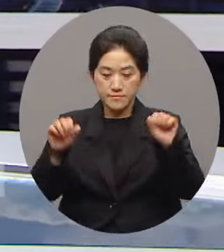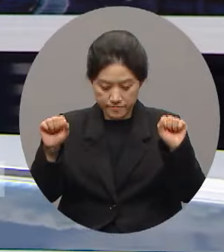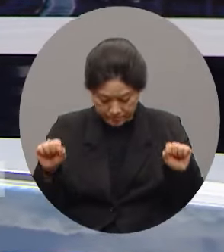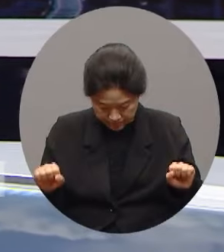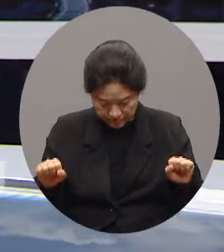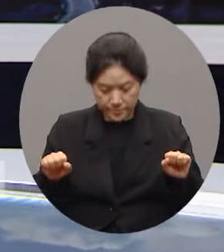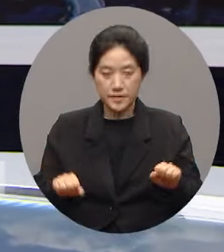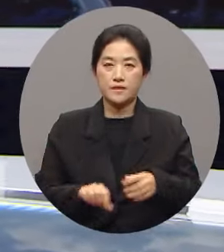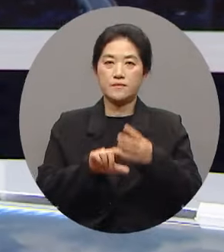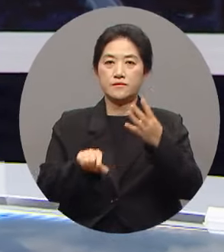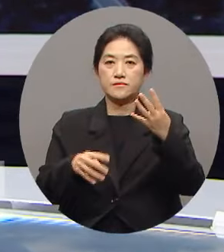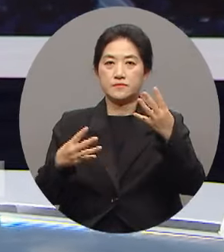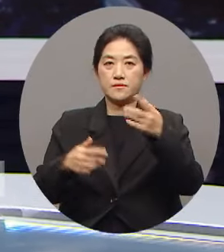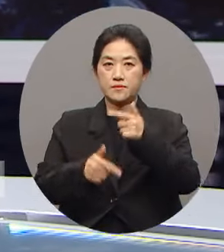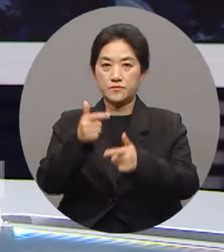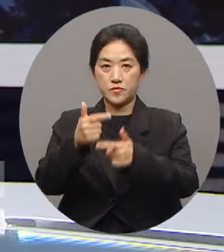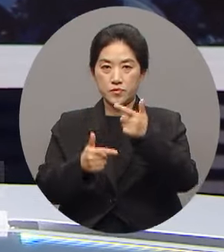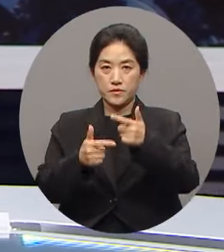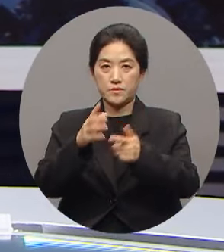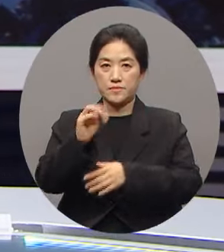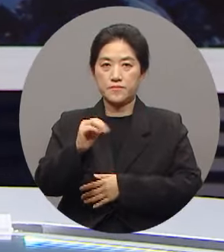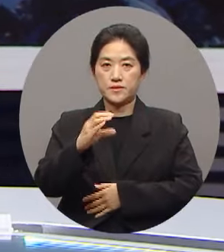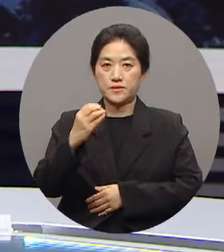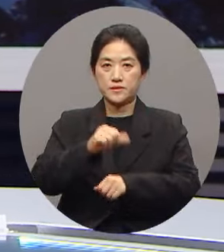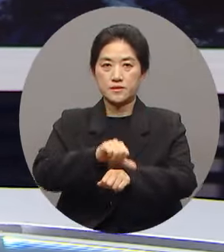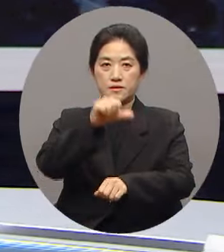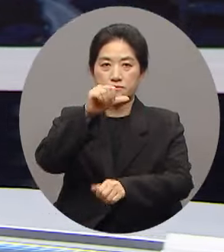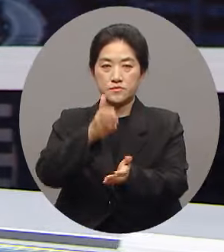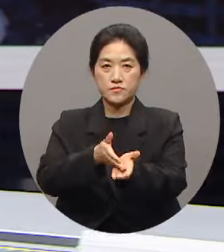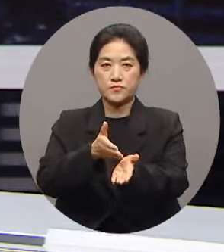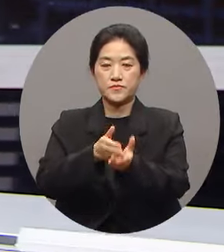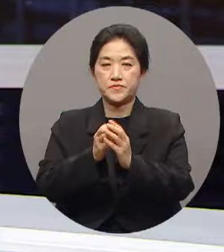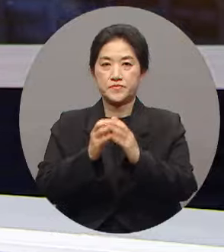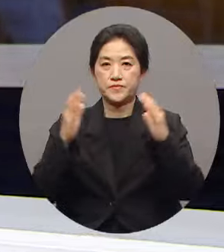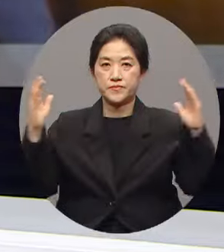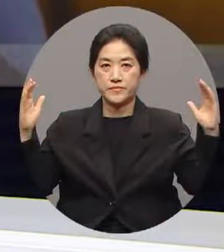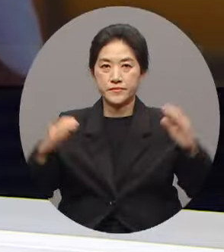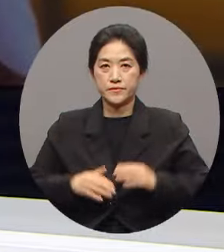안녕하십니까. 4월 4일 목요일 MBC 5시 뉴스입니다.